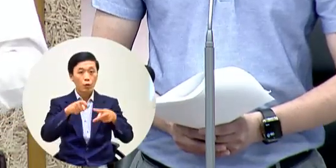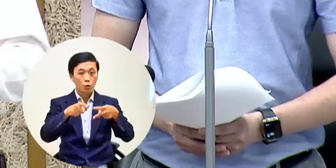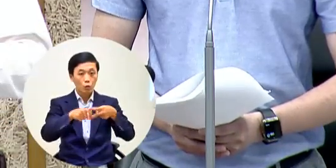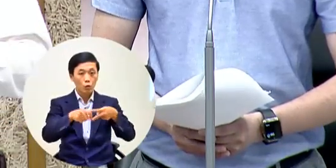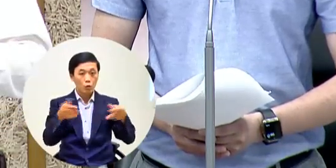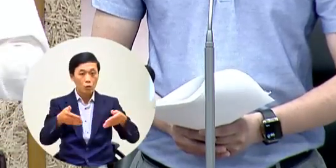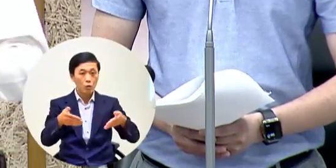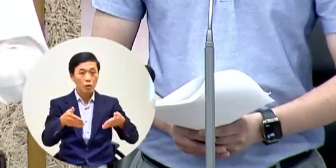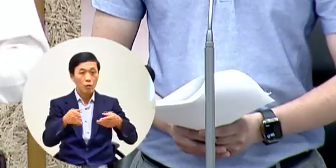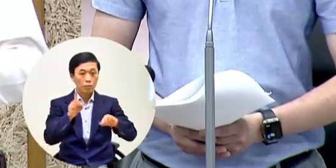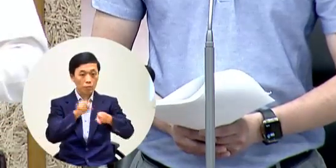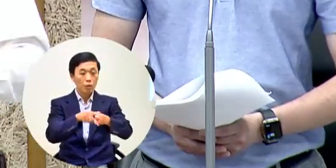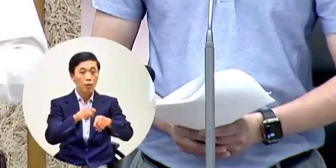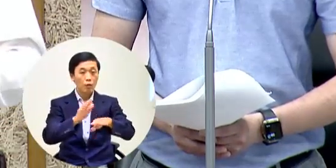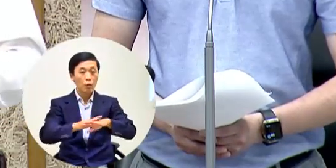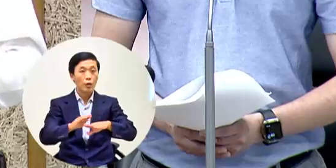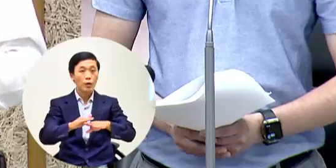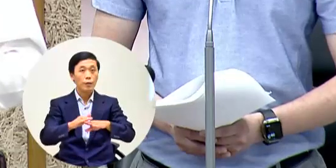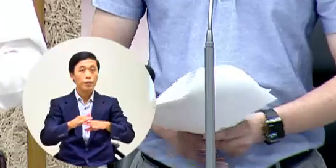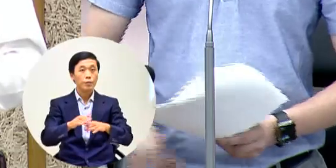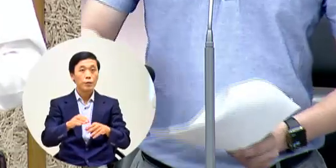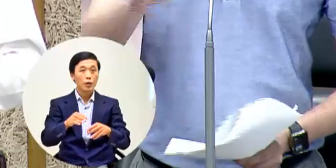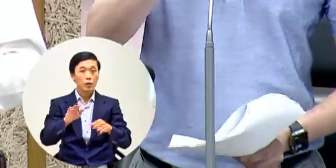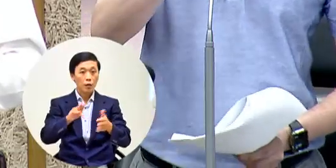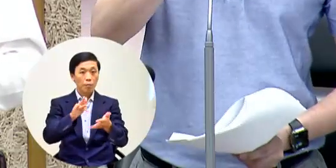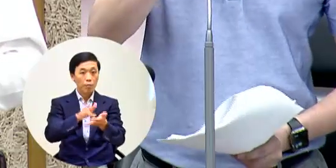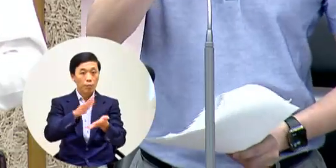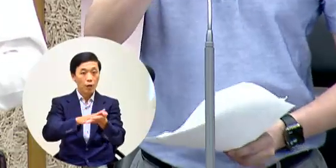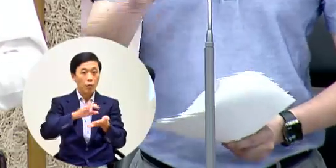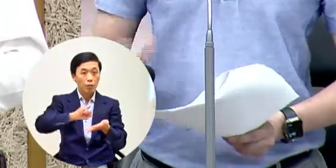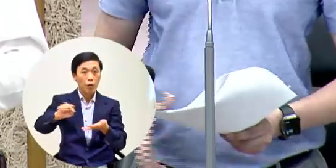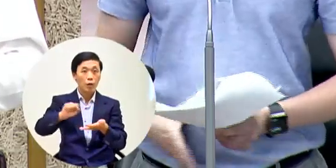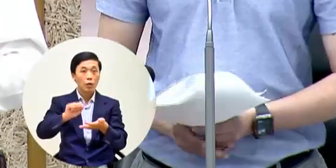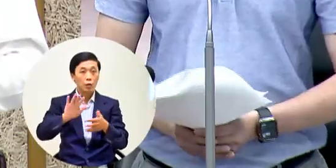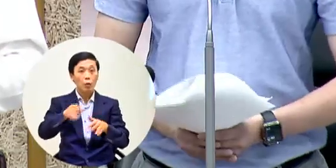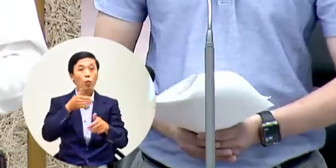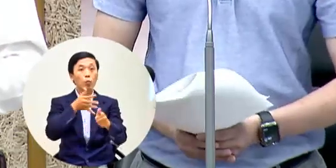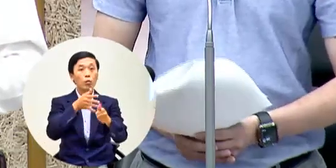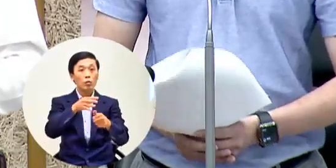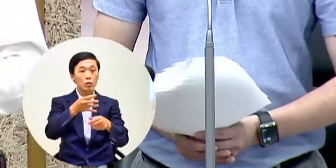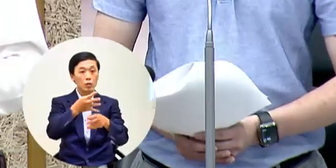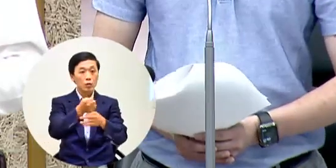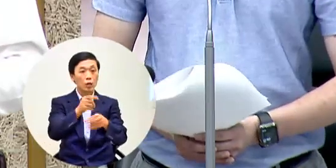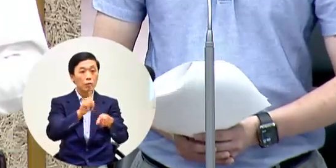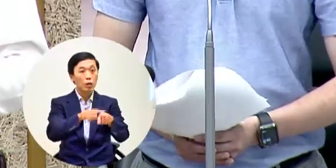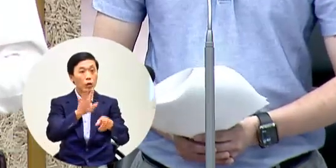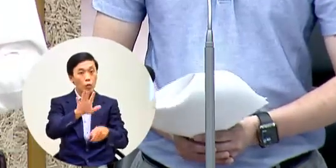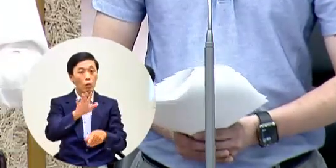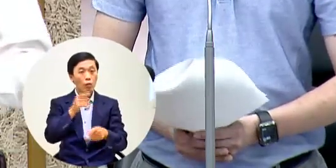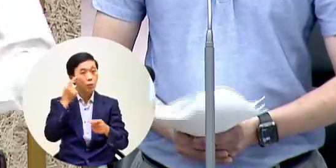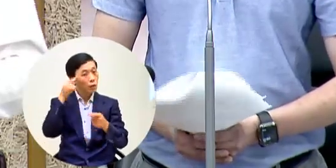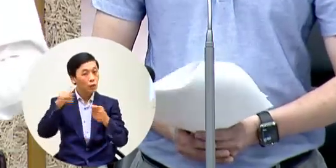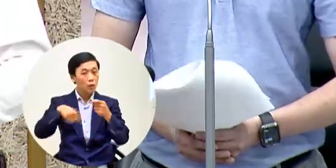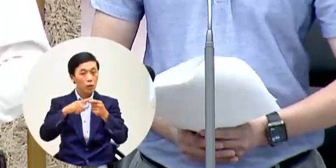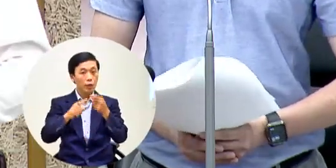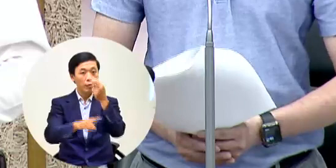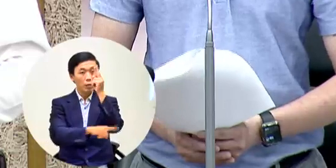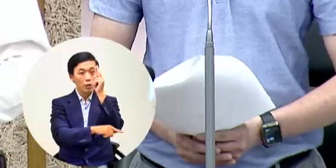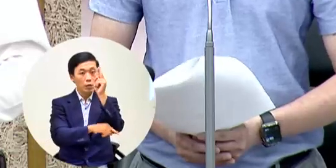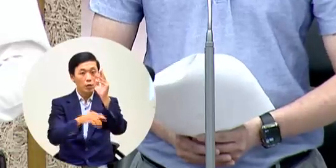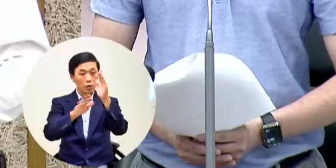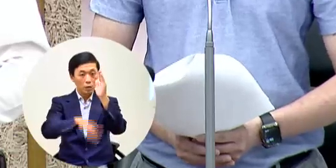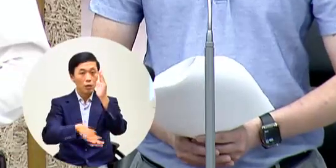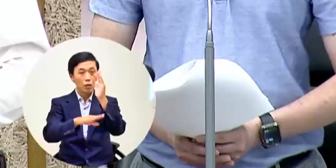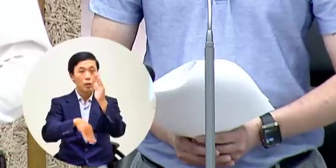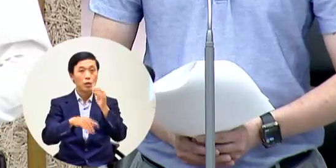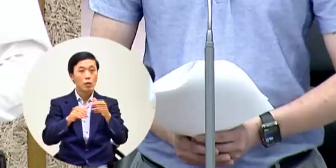那十标的这一个工程从 那都有如期吗？都有如期吗？ 会在明年底会完成， 全部都会